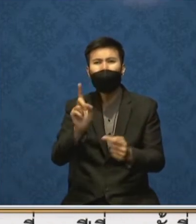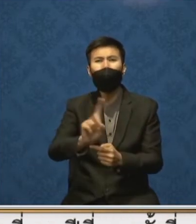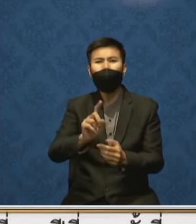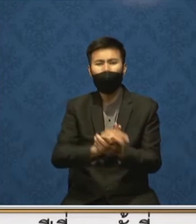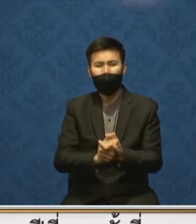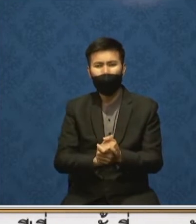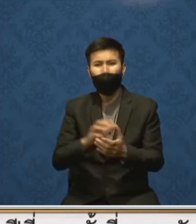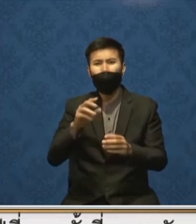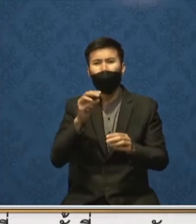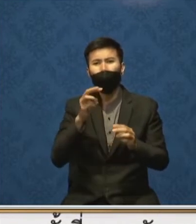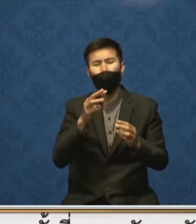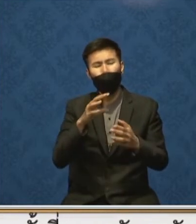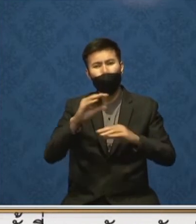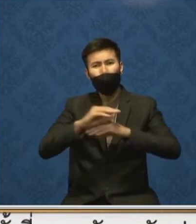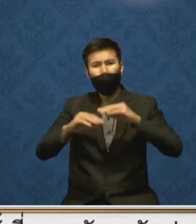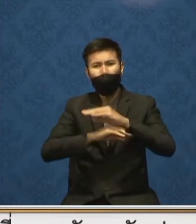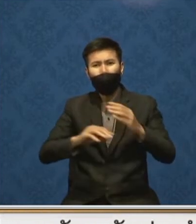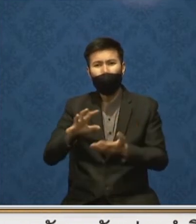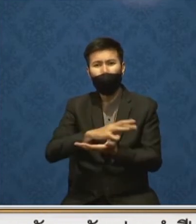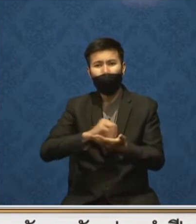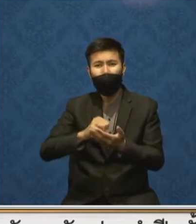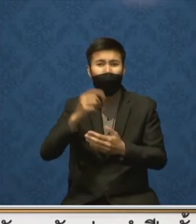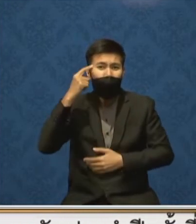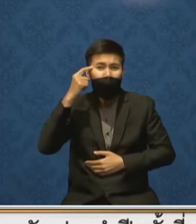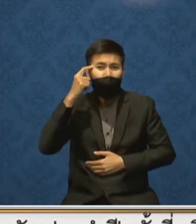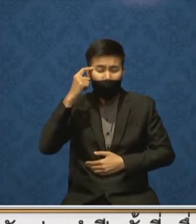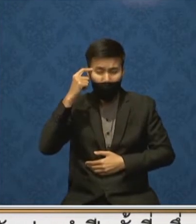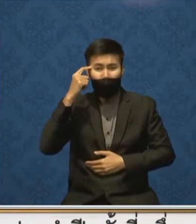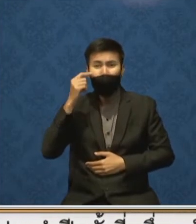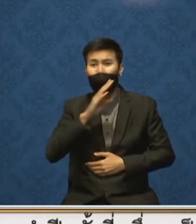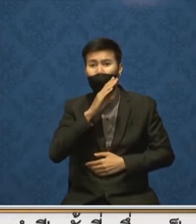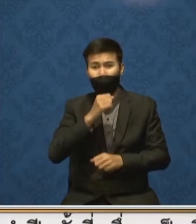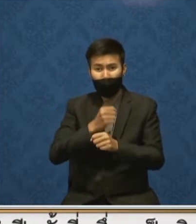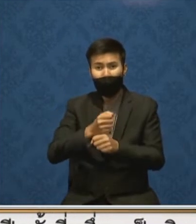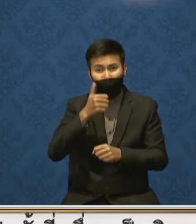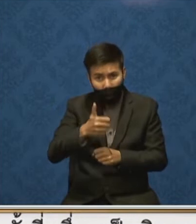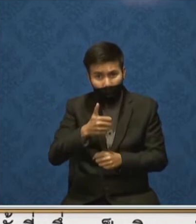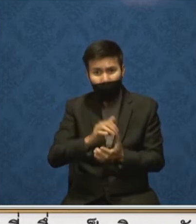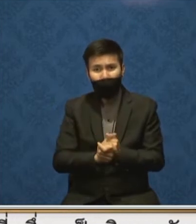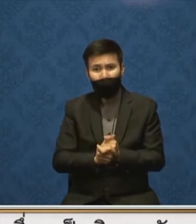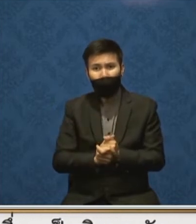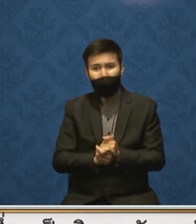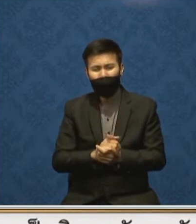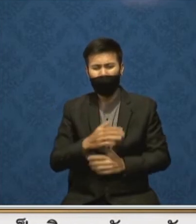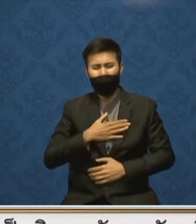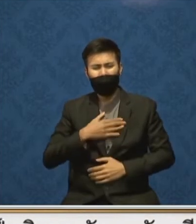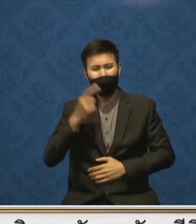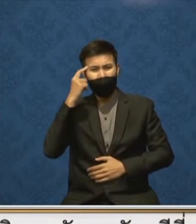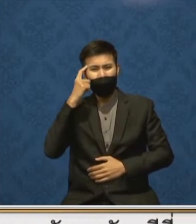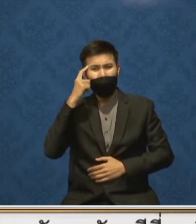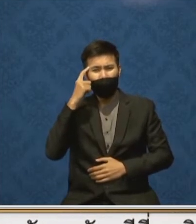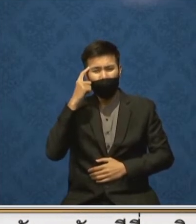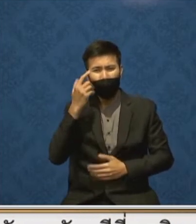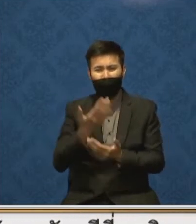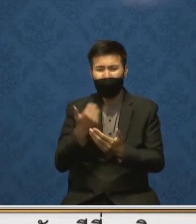าลายแงการคด Thinking University ถ้ามัจะพงเป้าจริเนี่ยดฉควได้ไมกี่เป้า เพระวได้ตามไปแ่ 650,